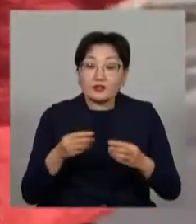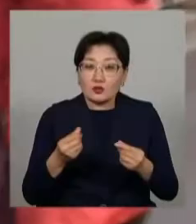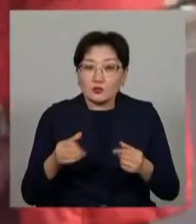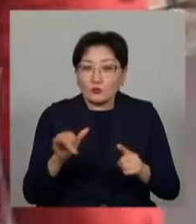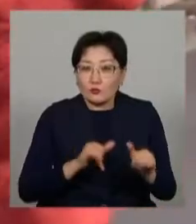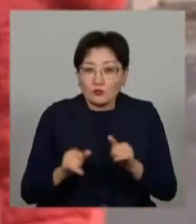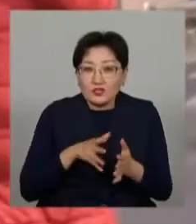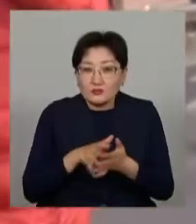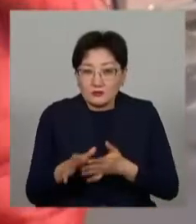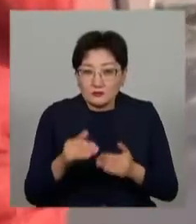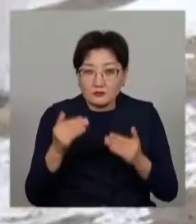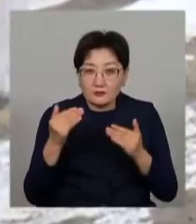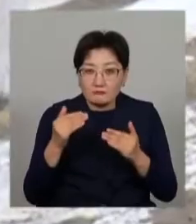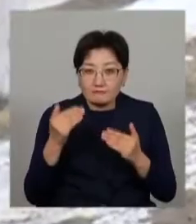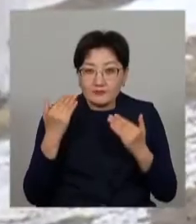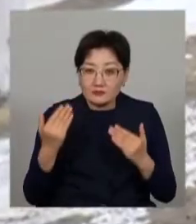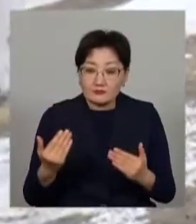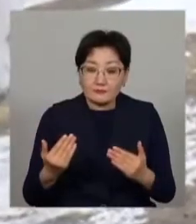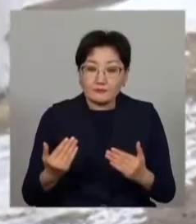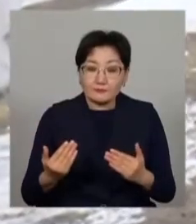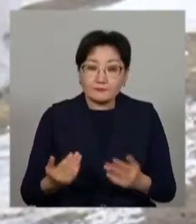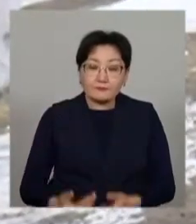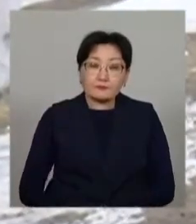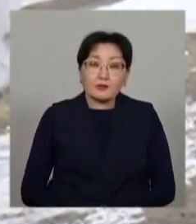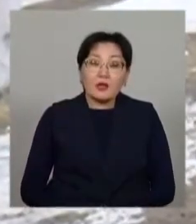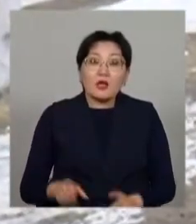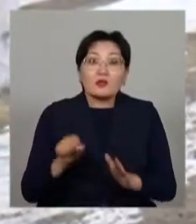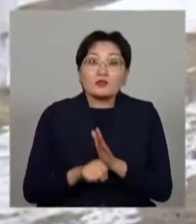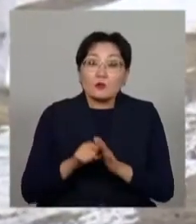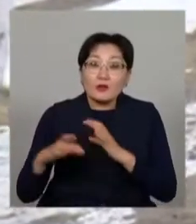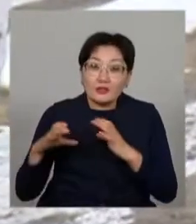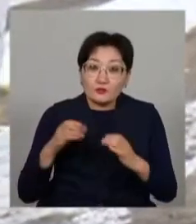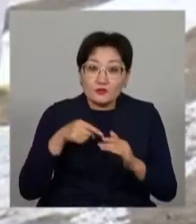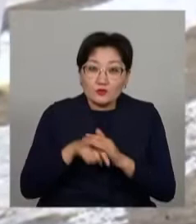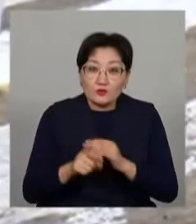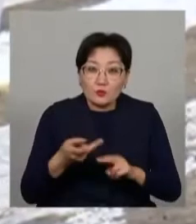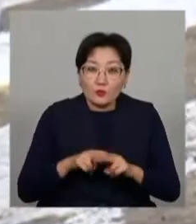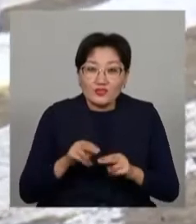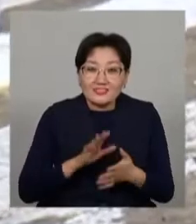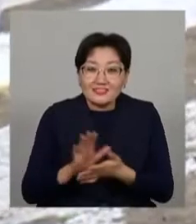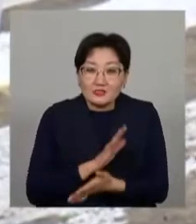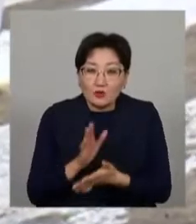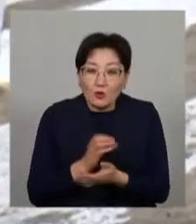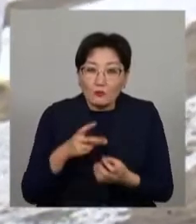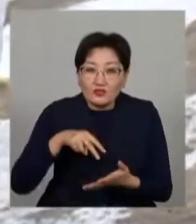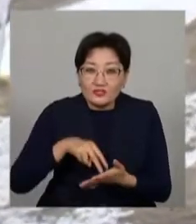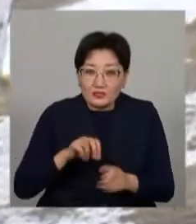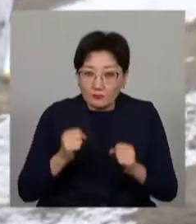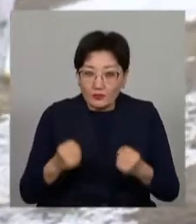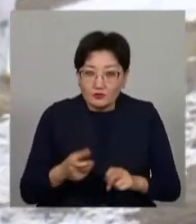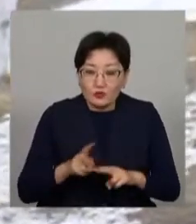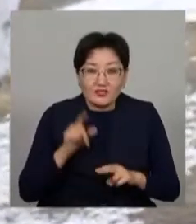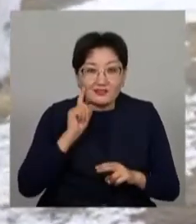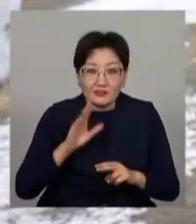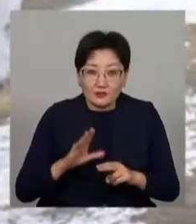қайда кеткені белгісіз. Желательно, конечно. Қыста автобустардың іші өте тайғақ, жай тұруда мүмкін емес, өте